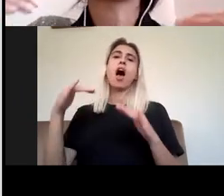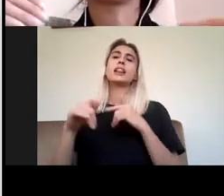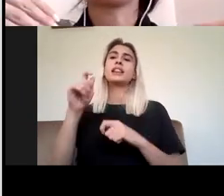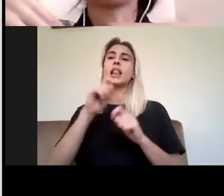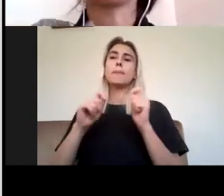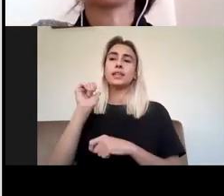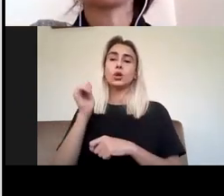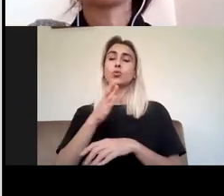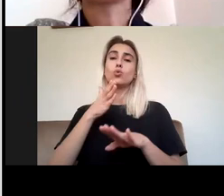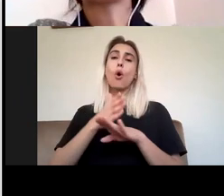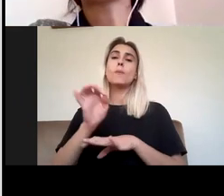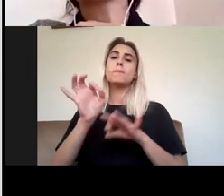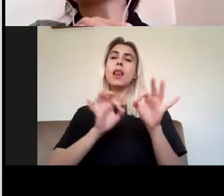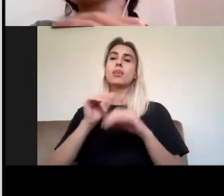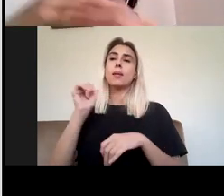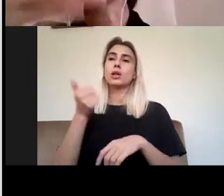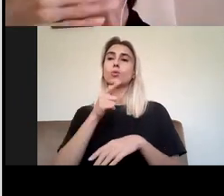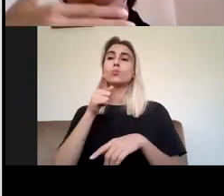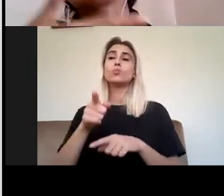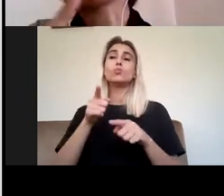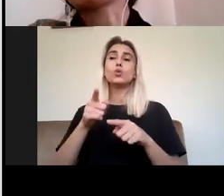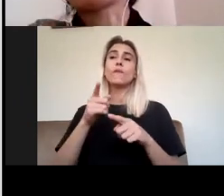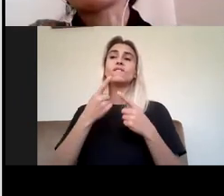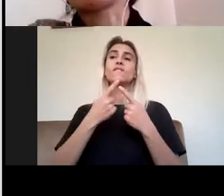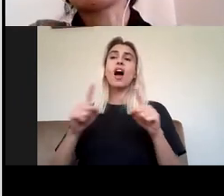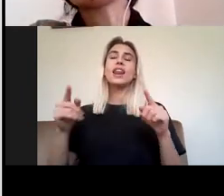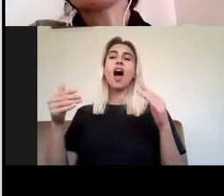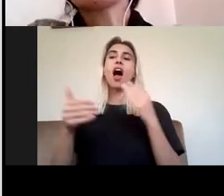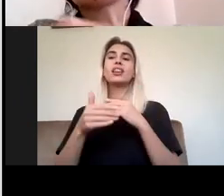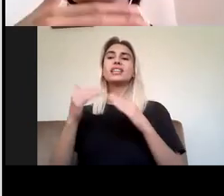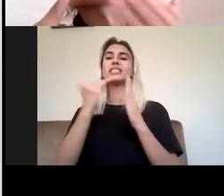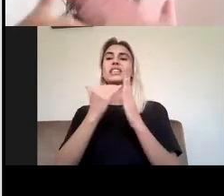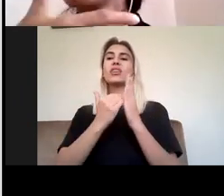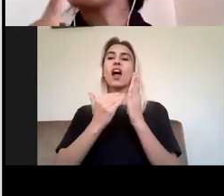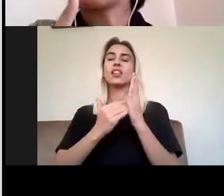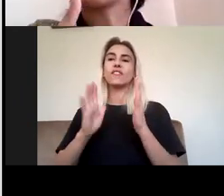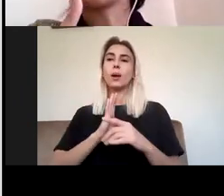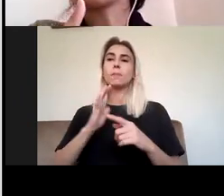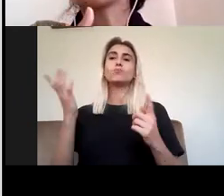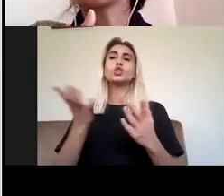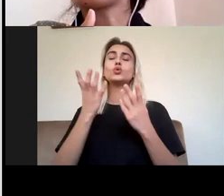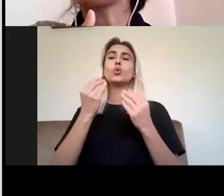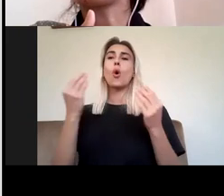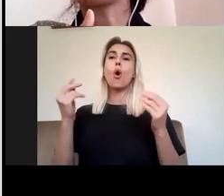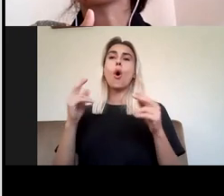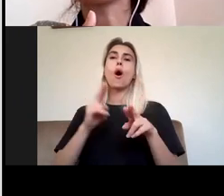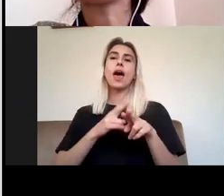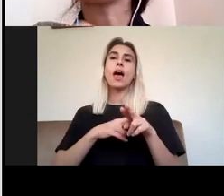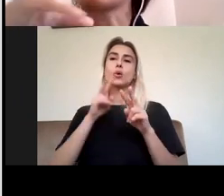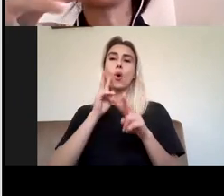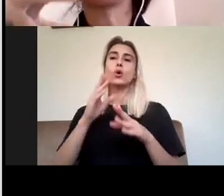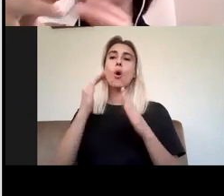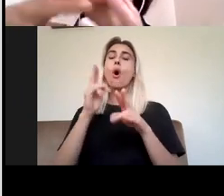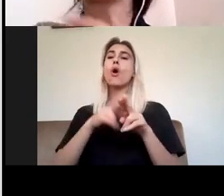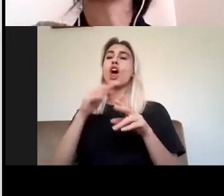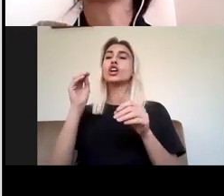bir planlama gerektiriyor. Zaten bunların çok farklı alt standartları var. Ama birçok örnek gördük. Birçok örnek içerisinde